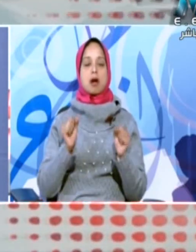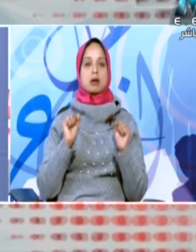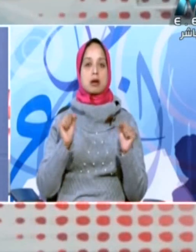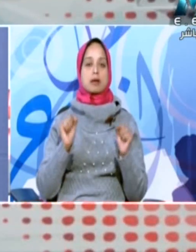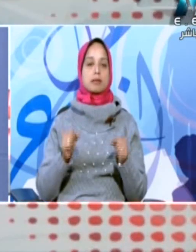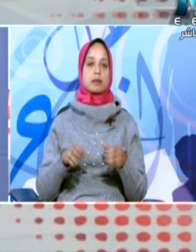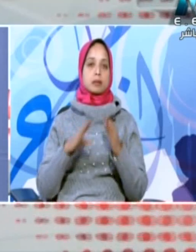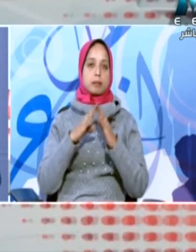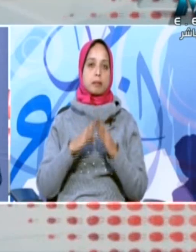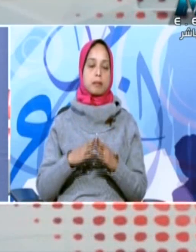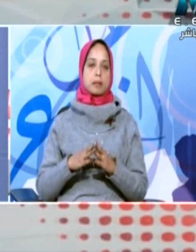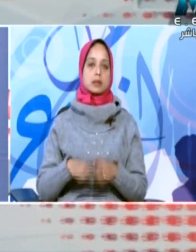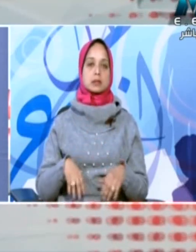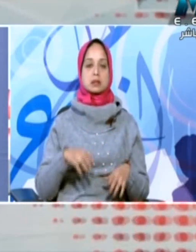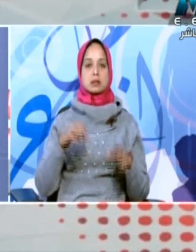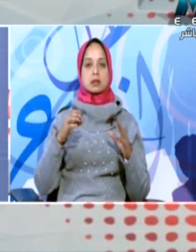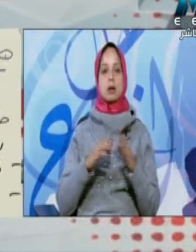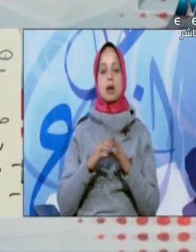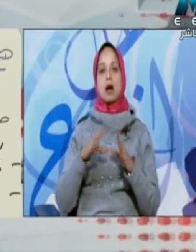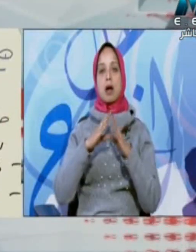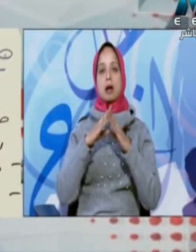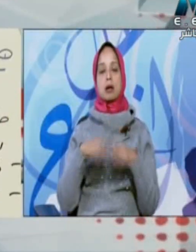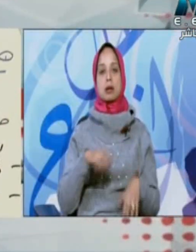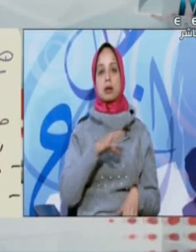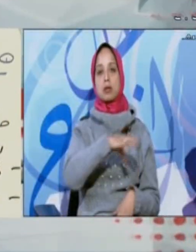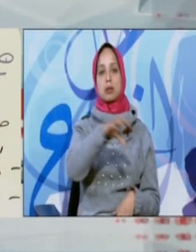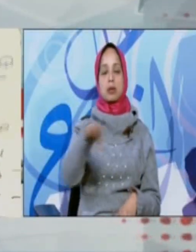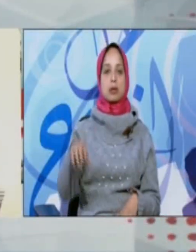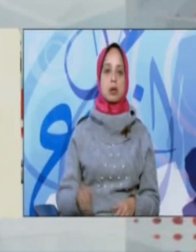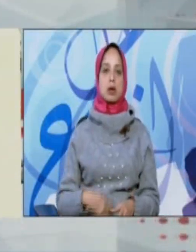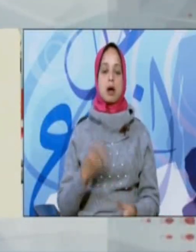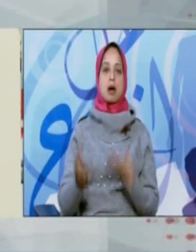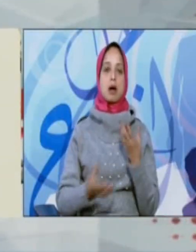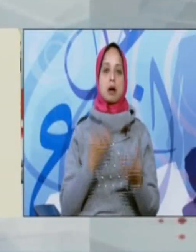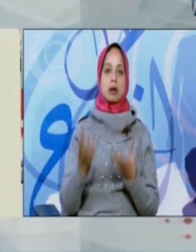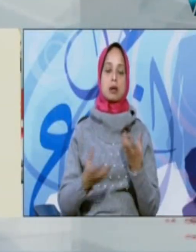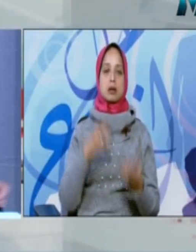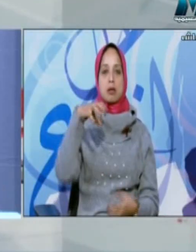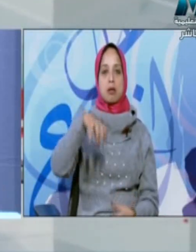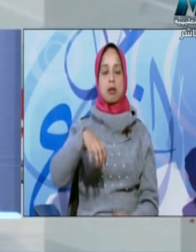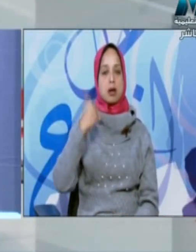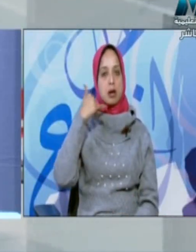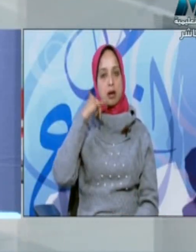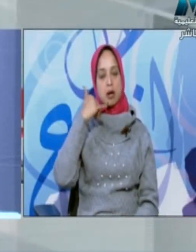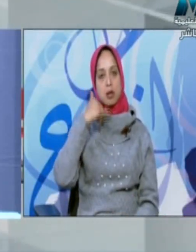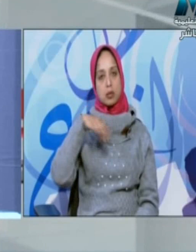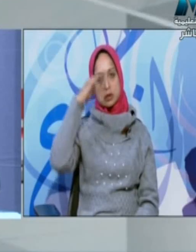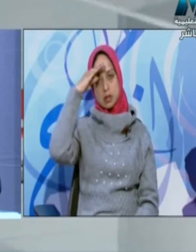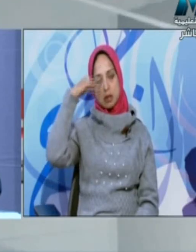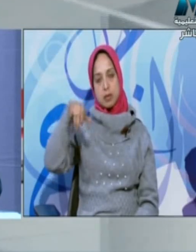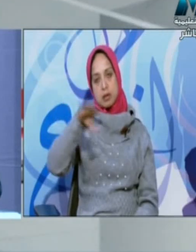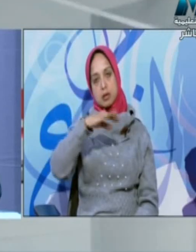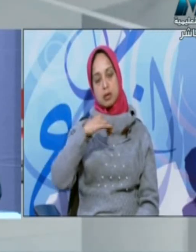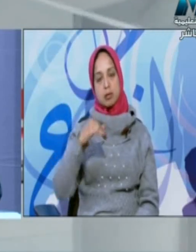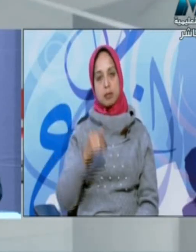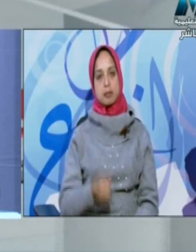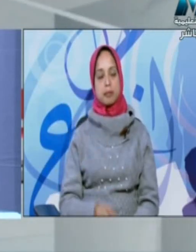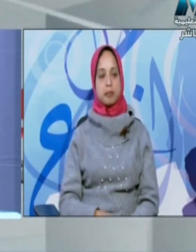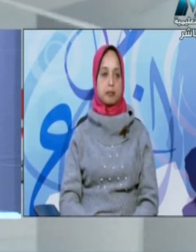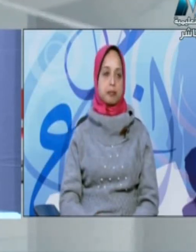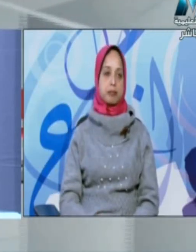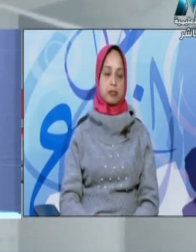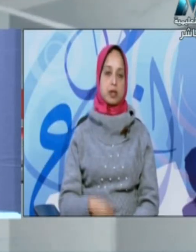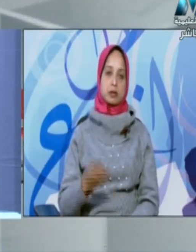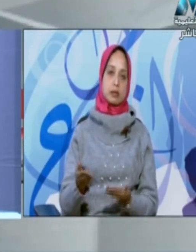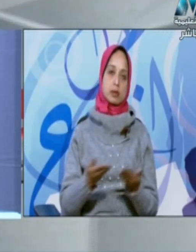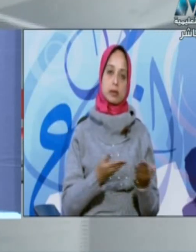وتحرك بلوكات النظام في القاهرة وقيام حريق القاهرة. معنا تليفون، السلام عليكم. وعليكم السلام.